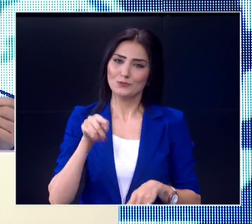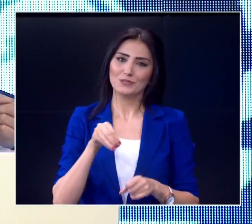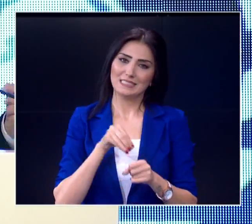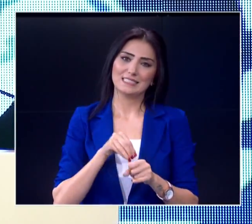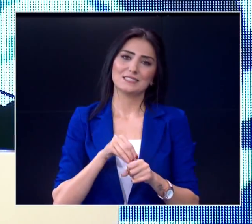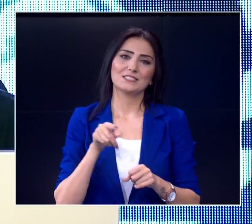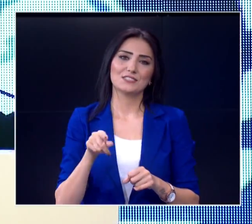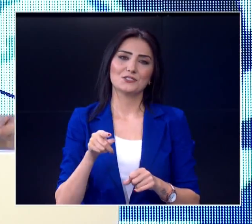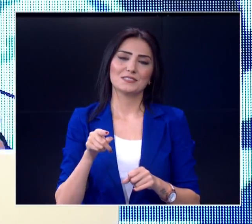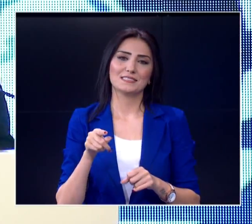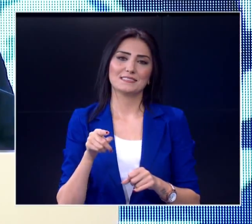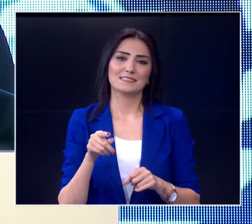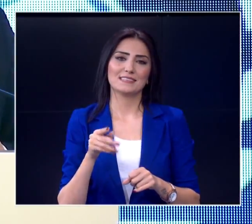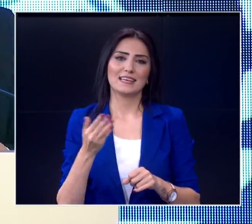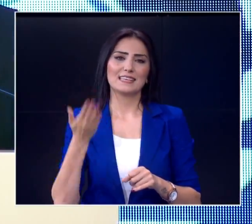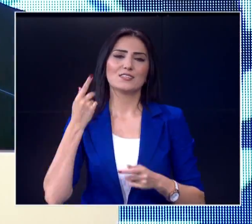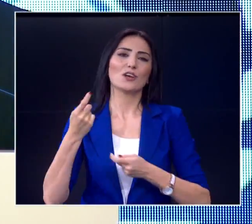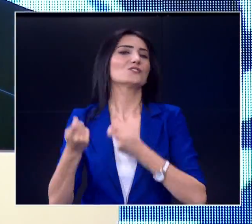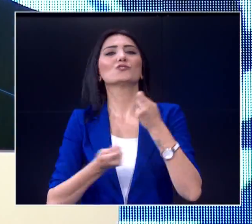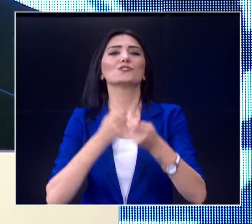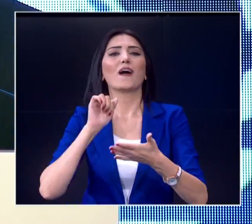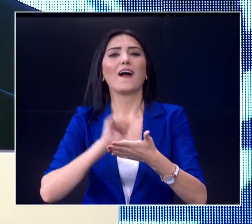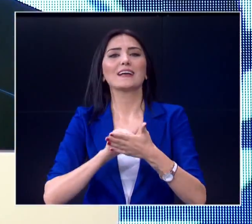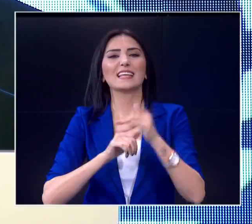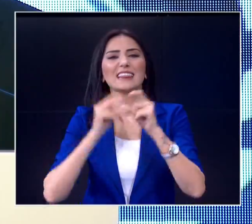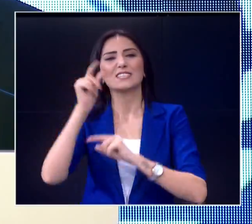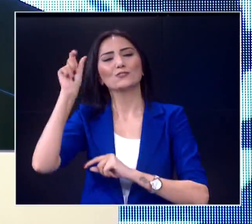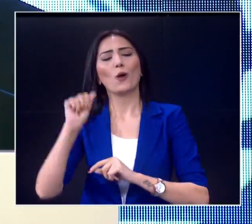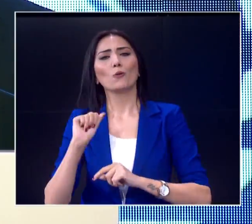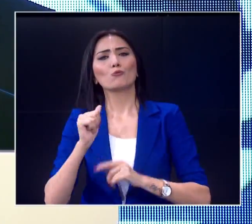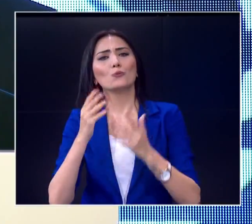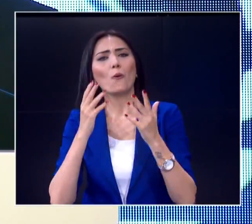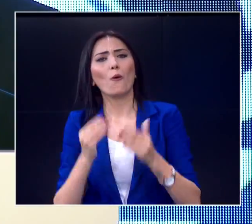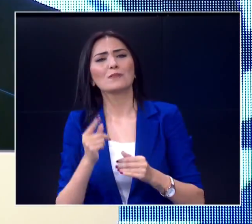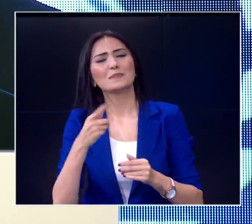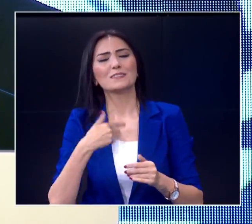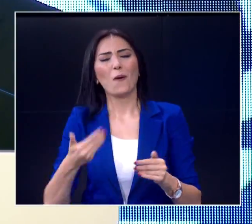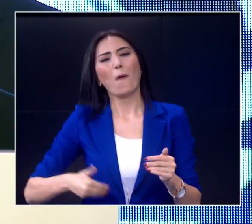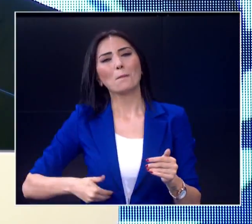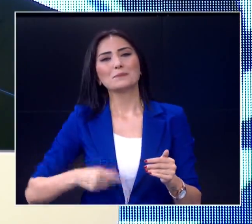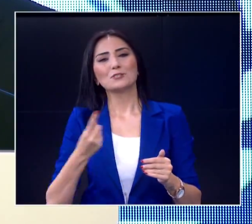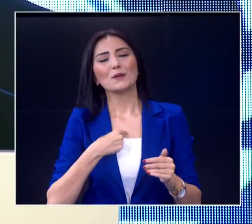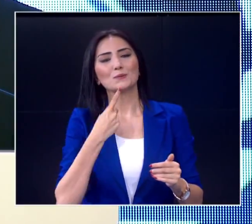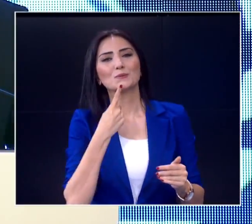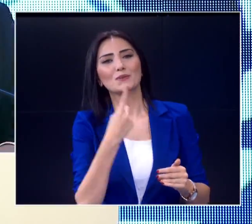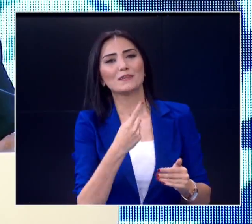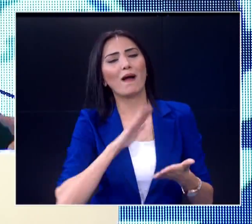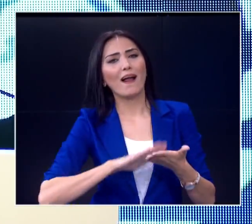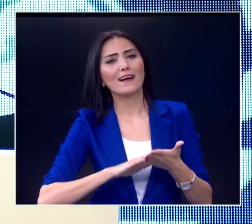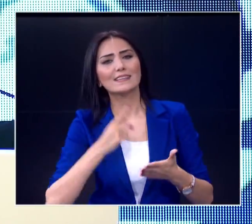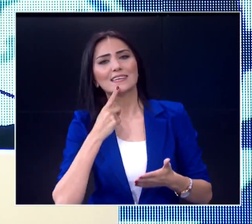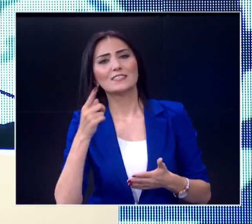için geçen çalışan gazeteciler günü oldu. Bir espri yaptım. Arkadaşlar dedi ki ya